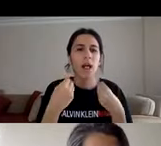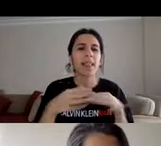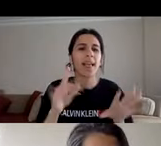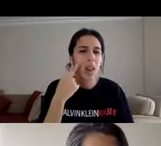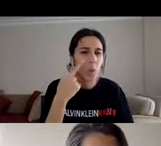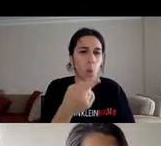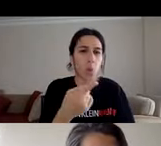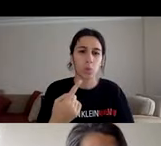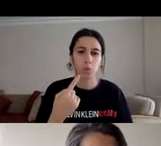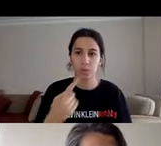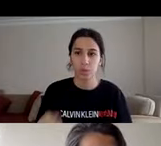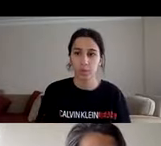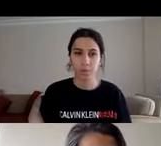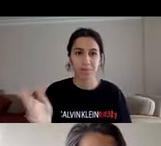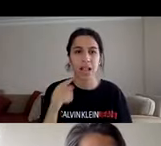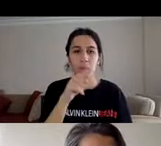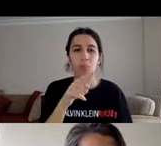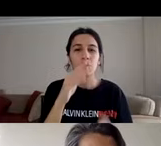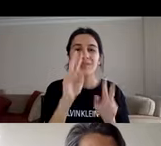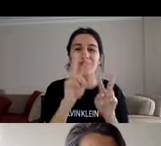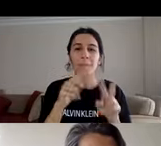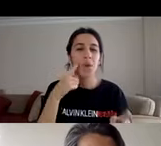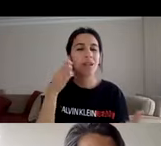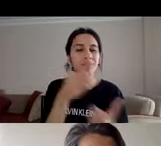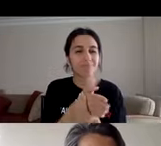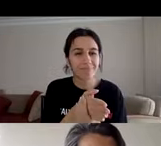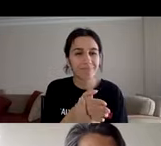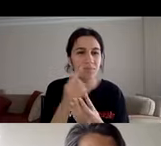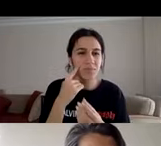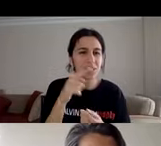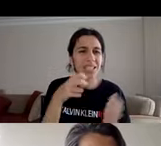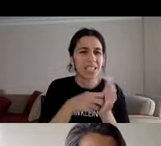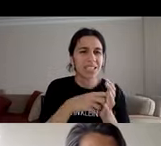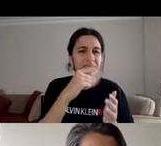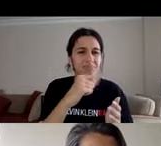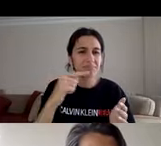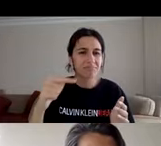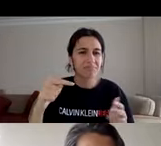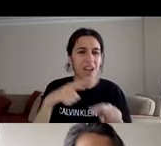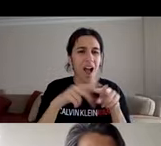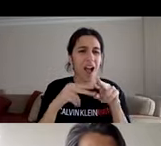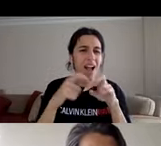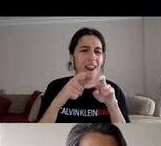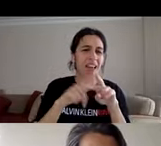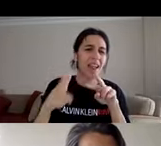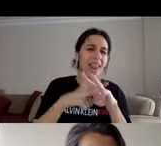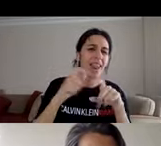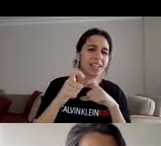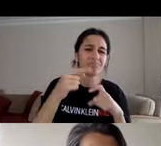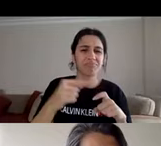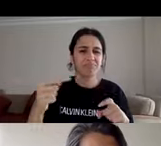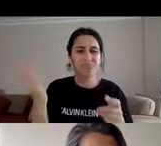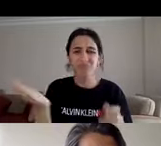karşıya kalabiliyoruz. Yani bu sayfaya gelen kişi akrales alt tire 17012 4 alt tire 1410 alt tire